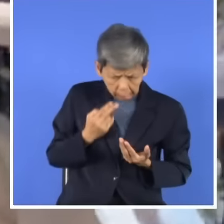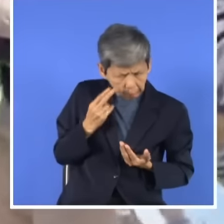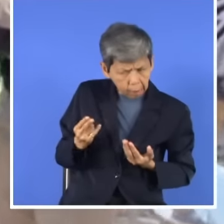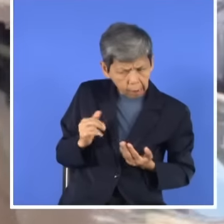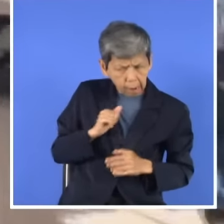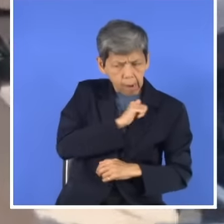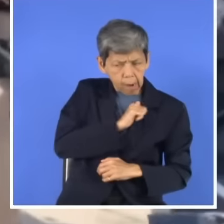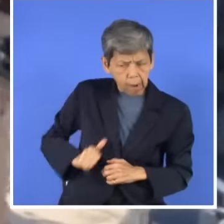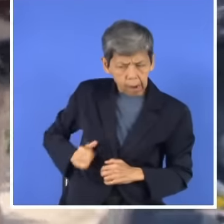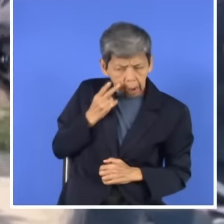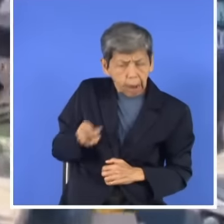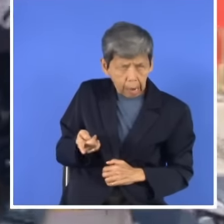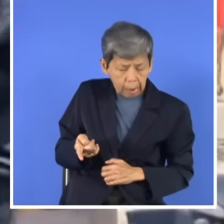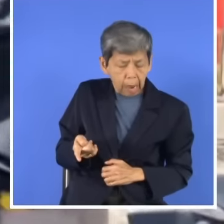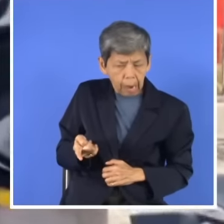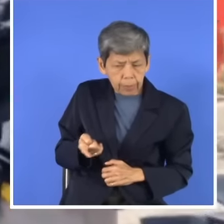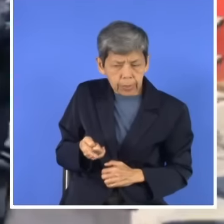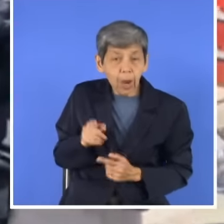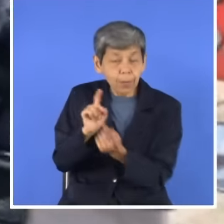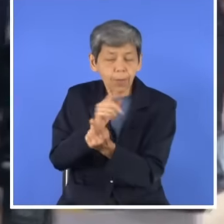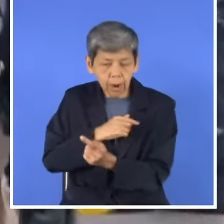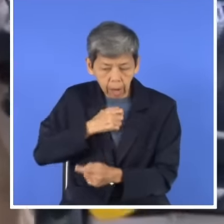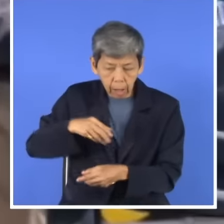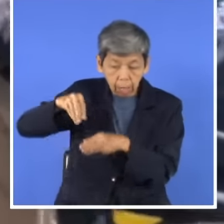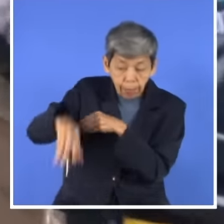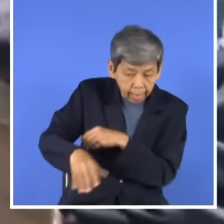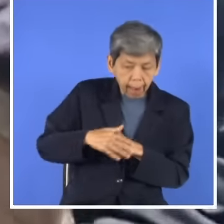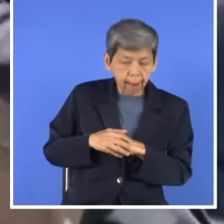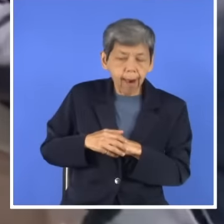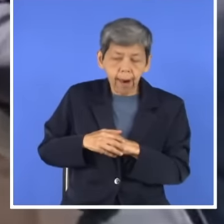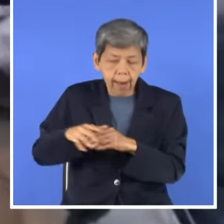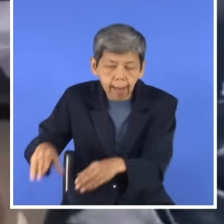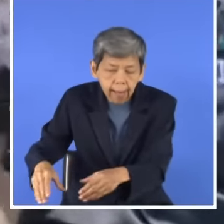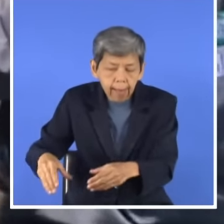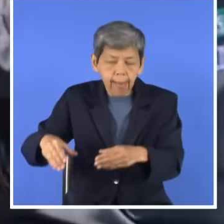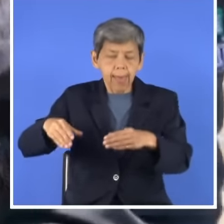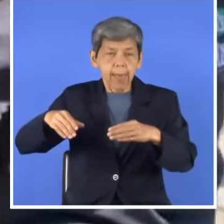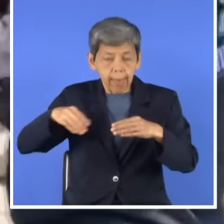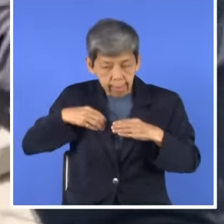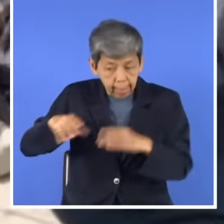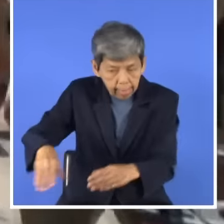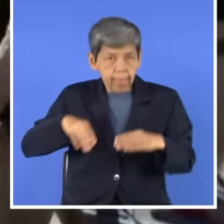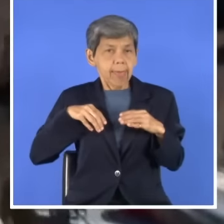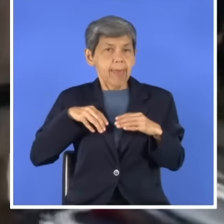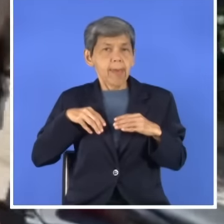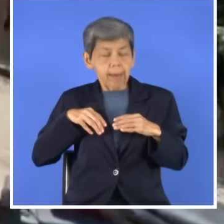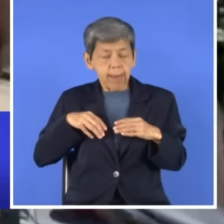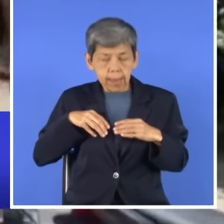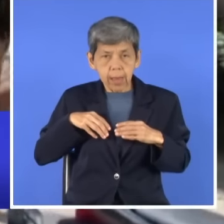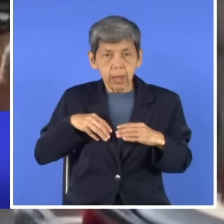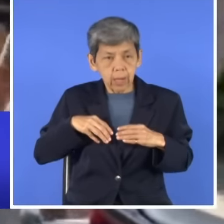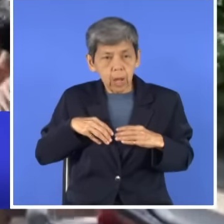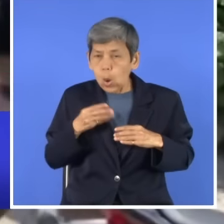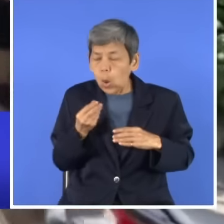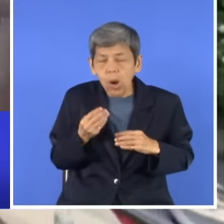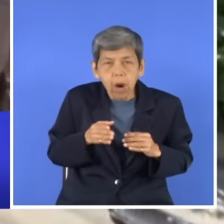าสะพายของผู้เสียหายเนี่ยที่ไปหาหมอเหมือนกันได้ตกหล่นอยู่ในโรงพยาบาลขณะนั้นทั้งสองเห็นก็รีบหยิบกระเป๋าใบที่ว่านี้แล้วก็